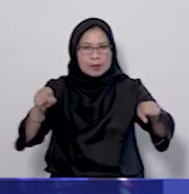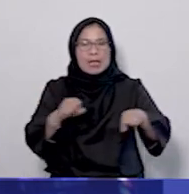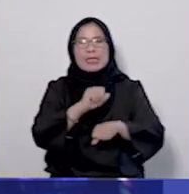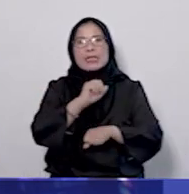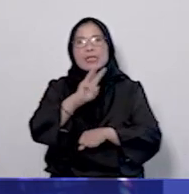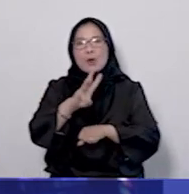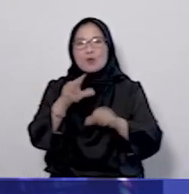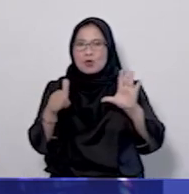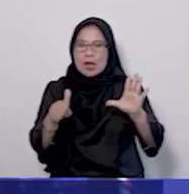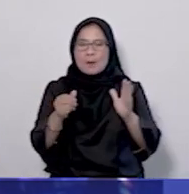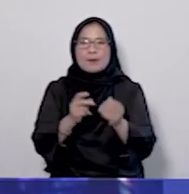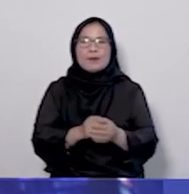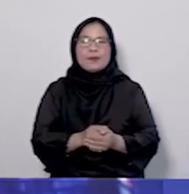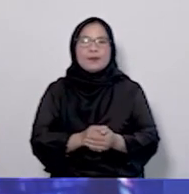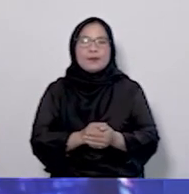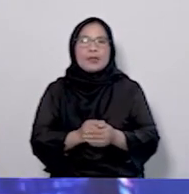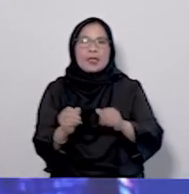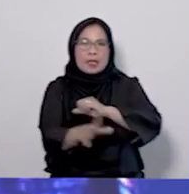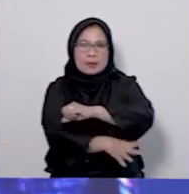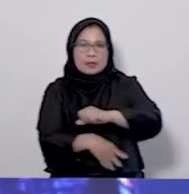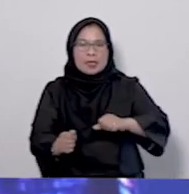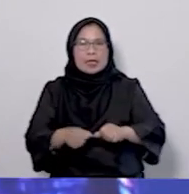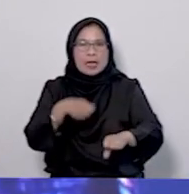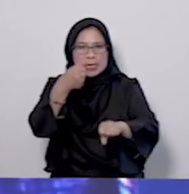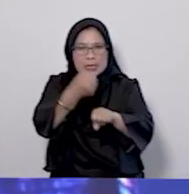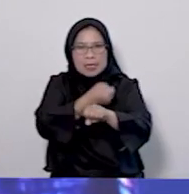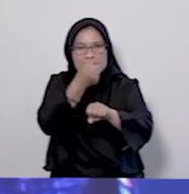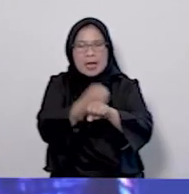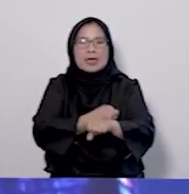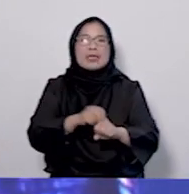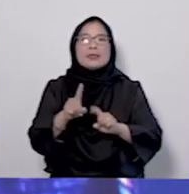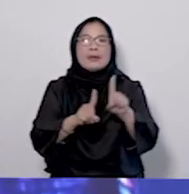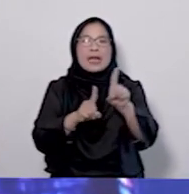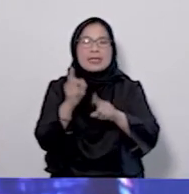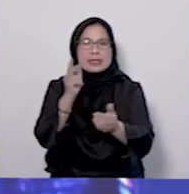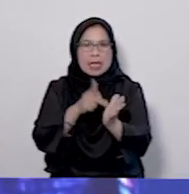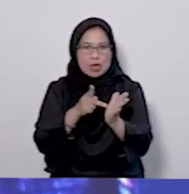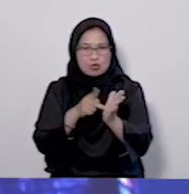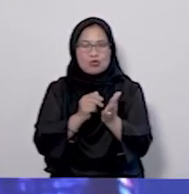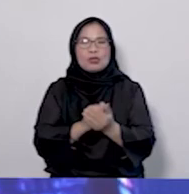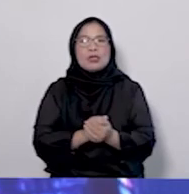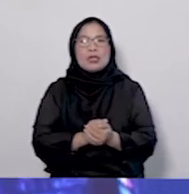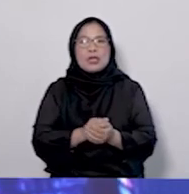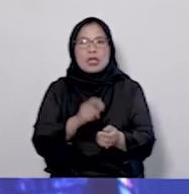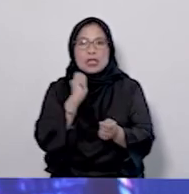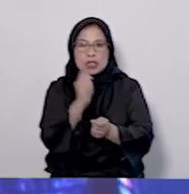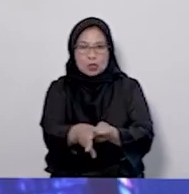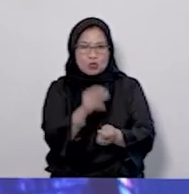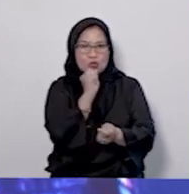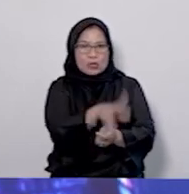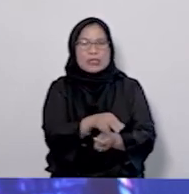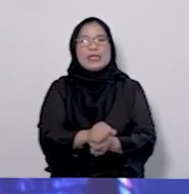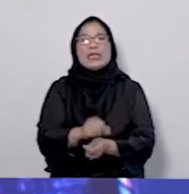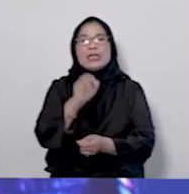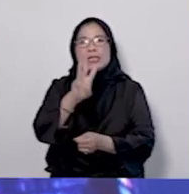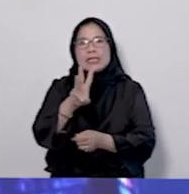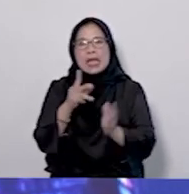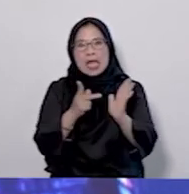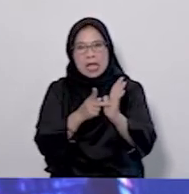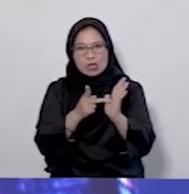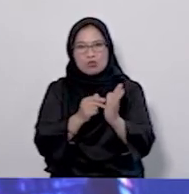kasus pencurian dengan kekerasan sebanyak 11 kasus dan Judi sebanyak 3 kasus